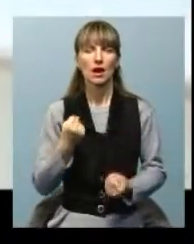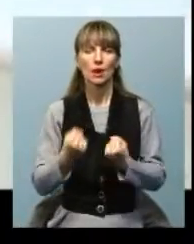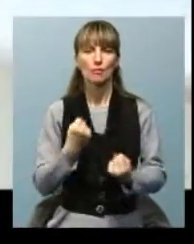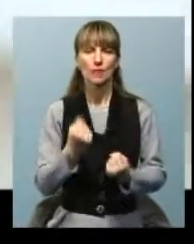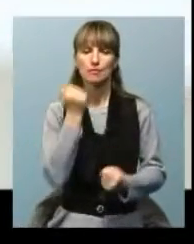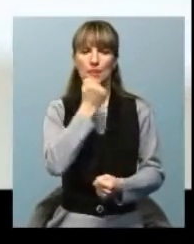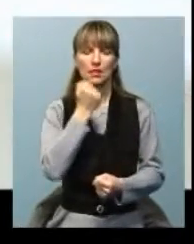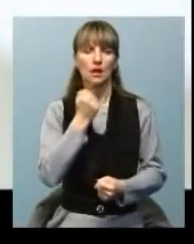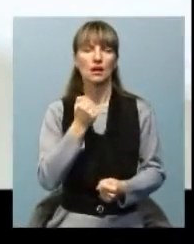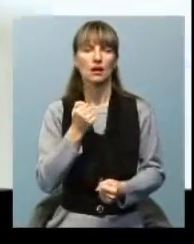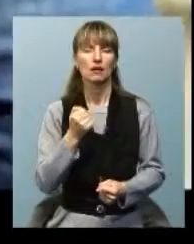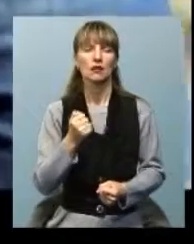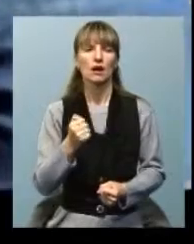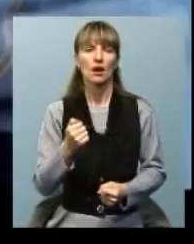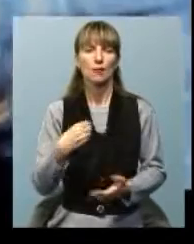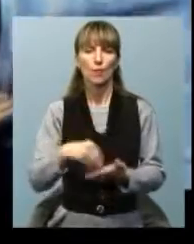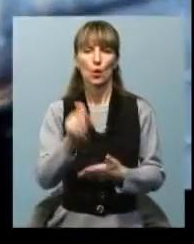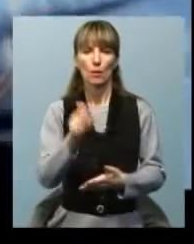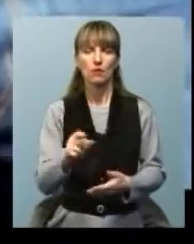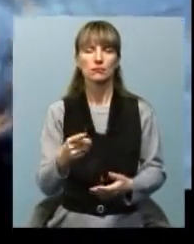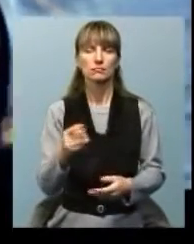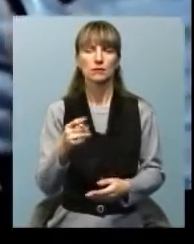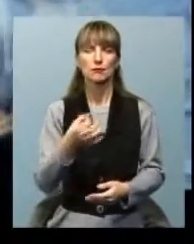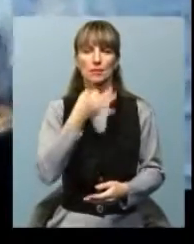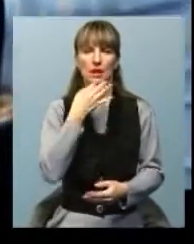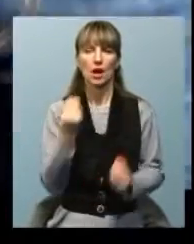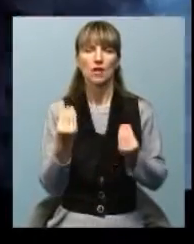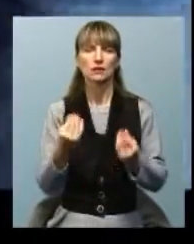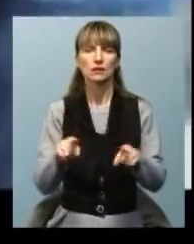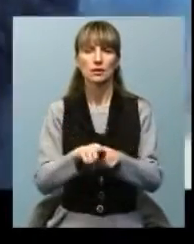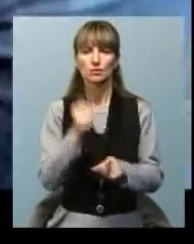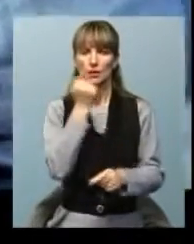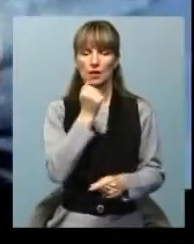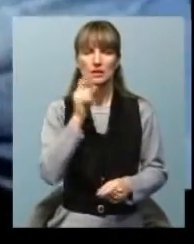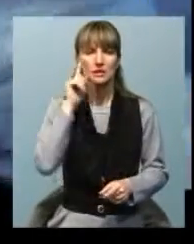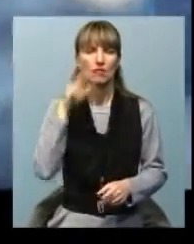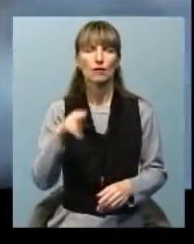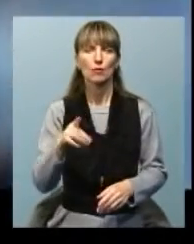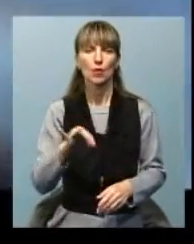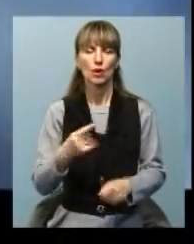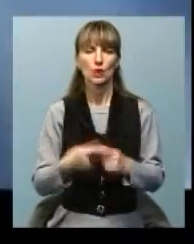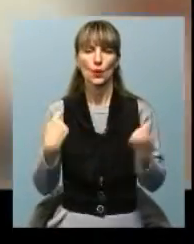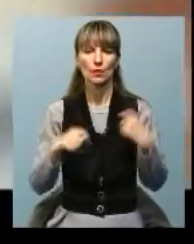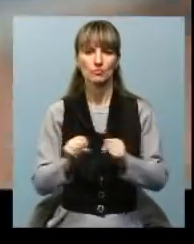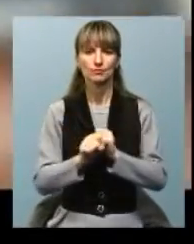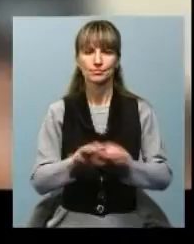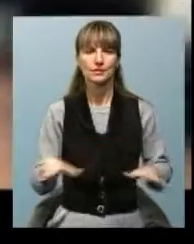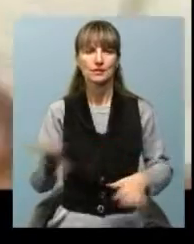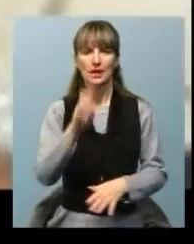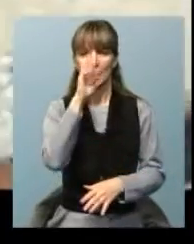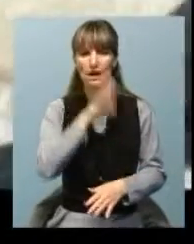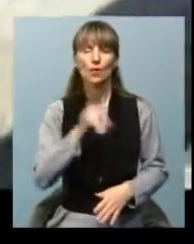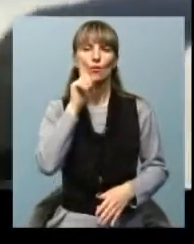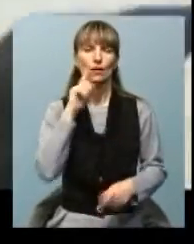Клієнти майстерні одразу оцінили якість нових штанів, і згодом слава про такий одяг розійшлася по всій країні. Комфортні та